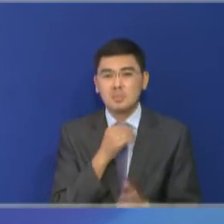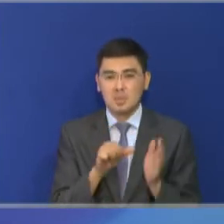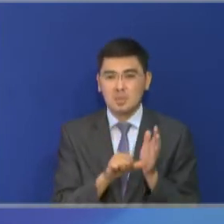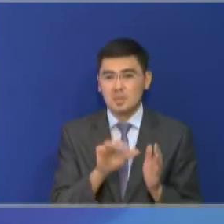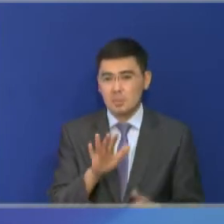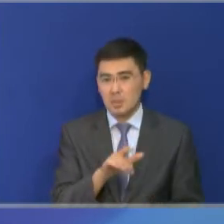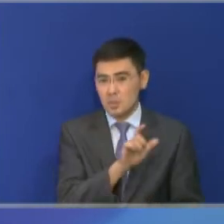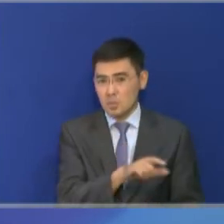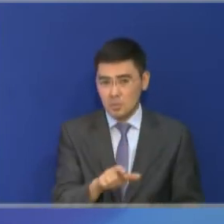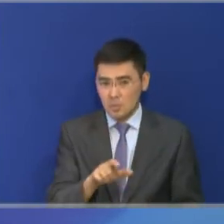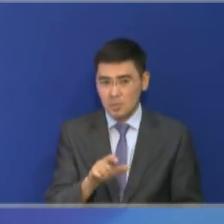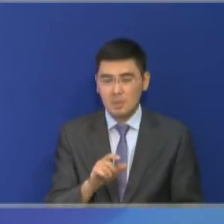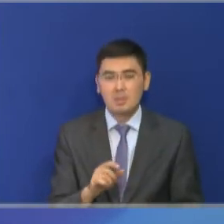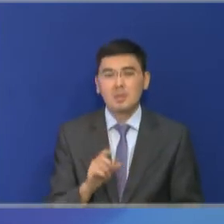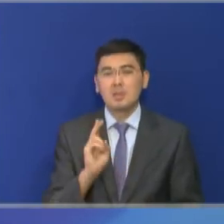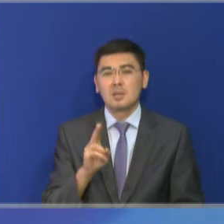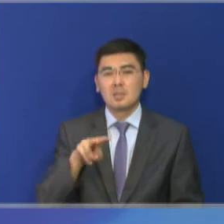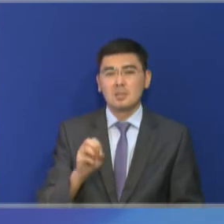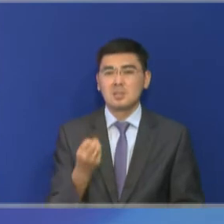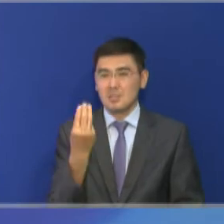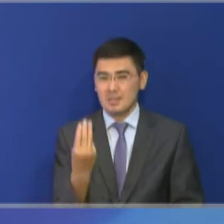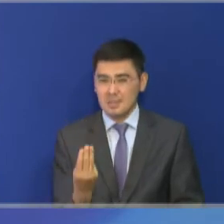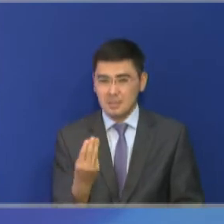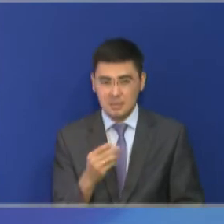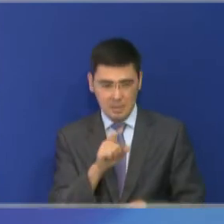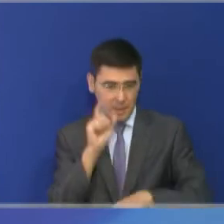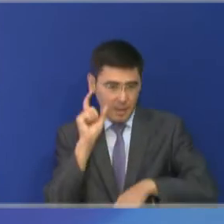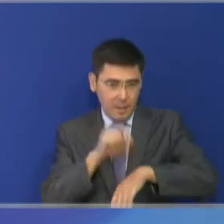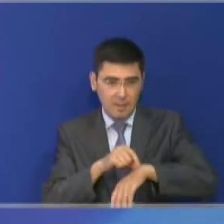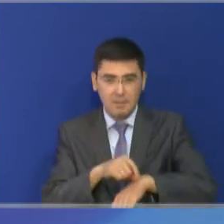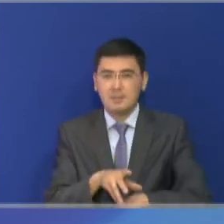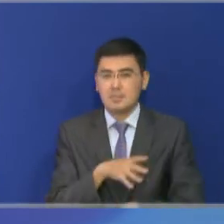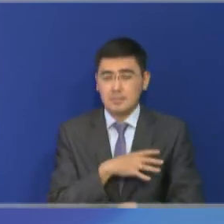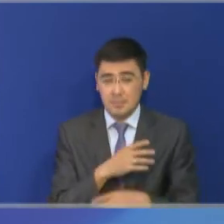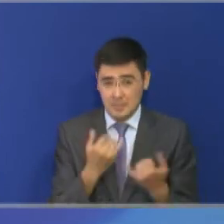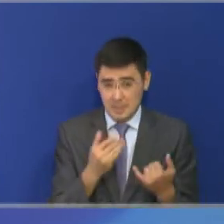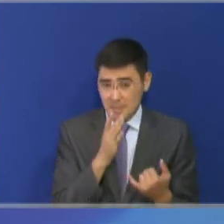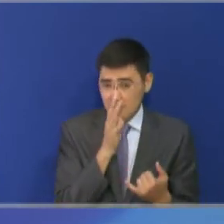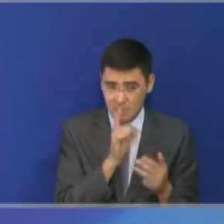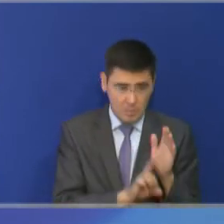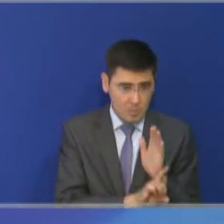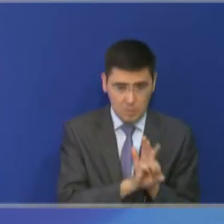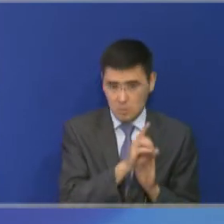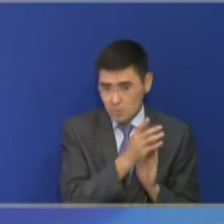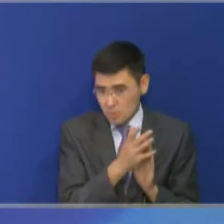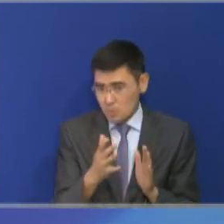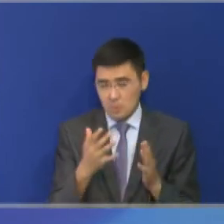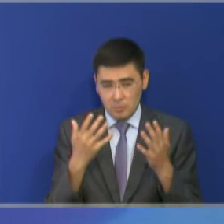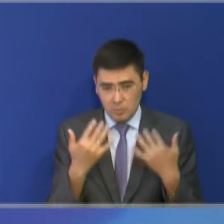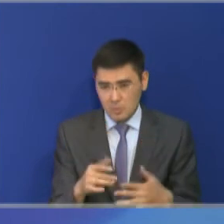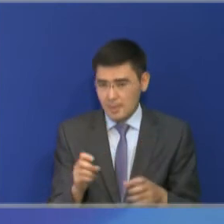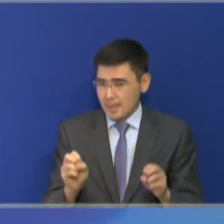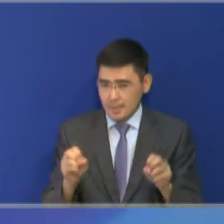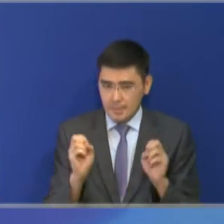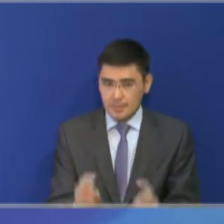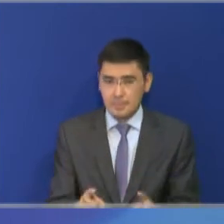өткен жылғы көрсеткіштен 10 есе аз. Әсіресе осы уақытта жәндіктердің аса белсенді екендігін ескерсек, бұл қалыпты жағдай деуге